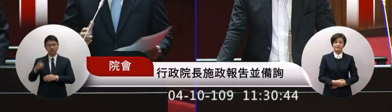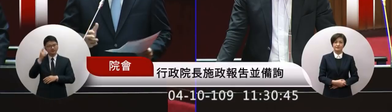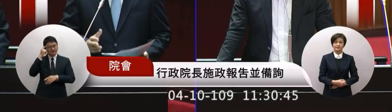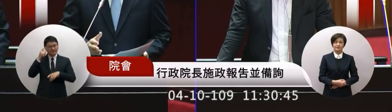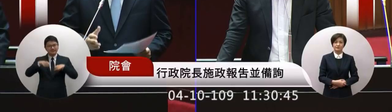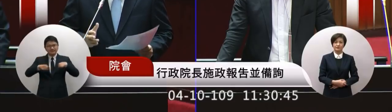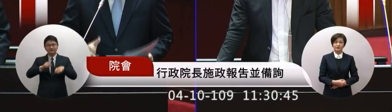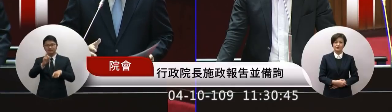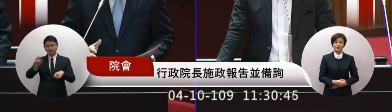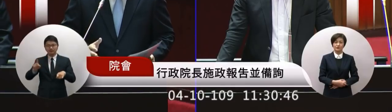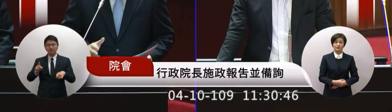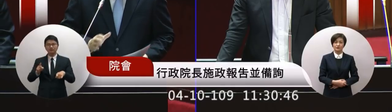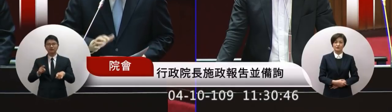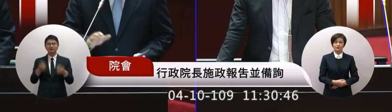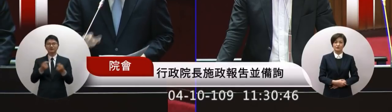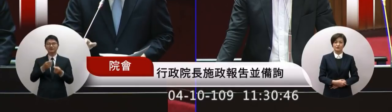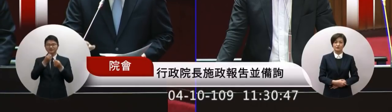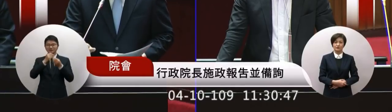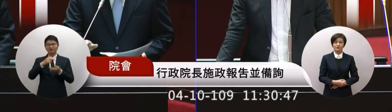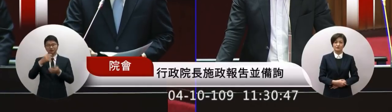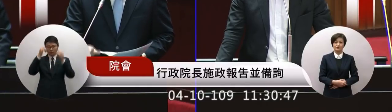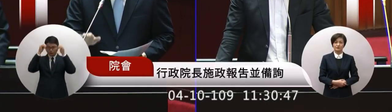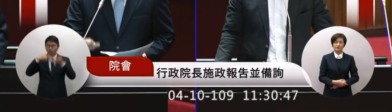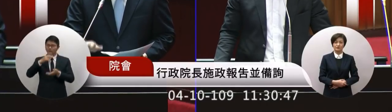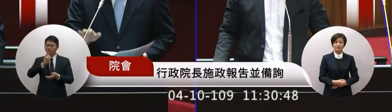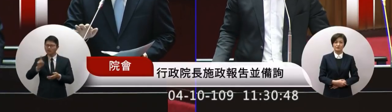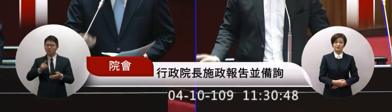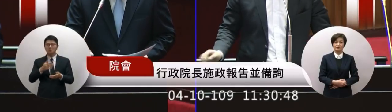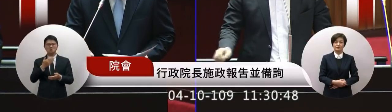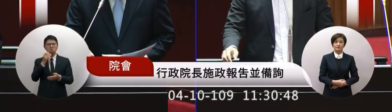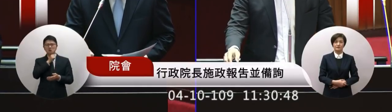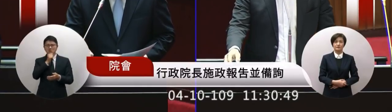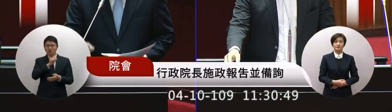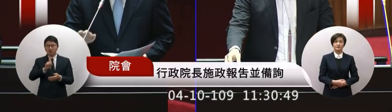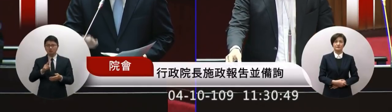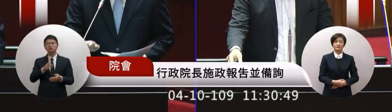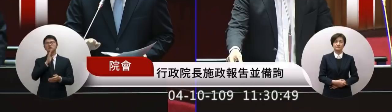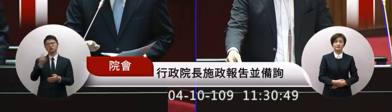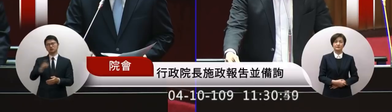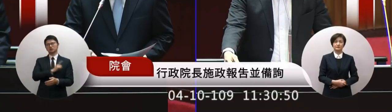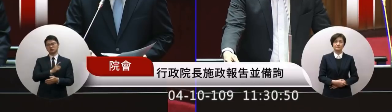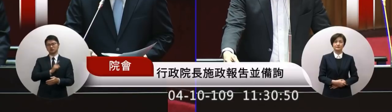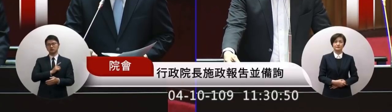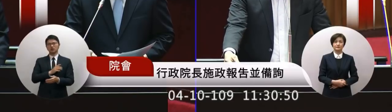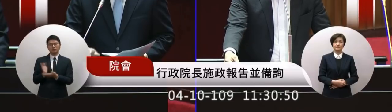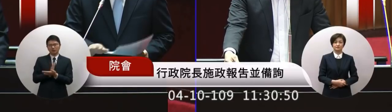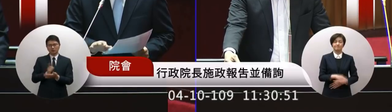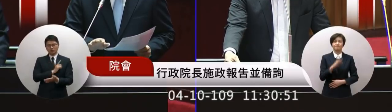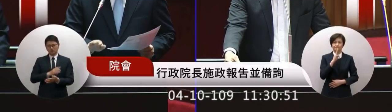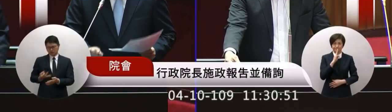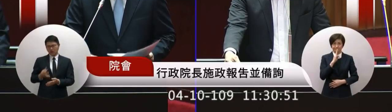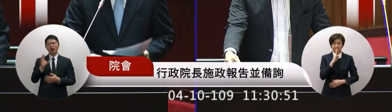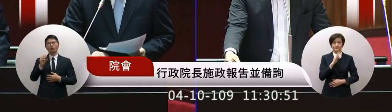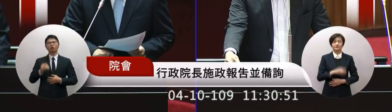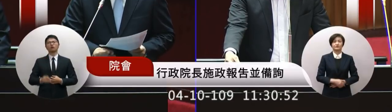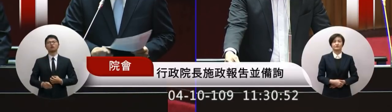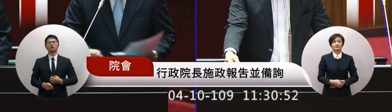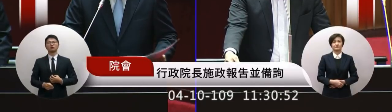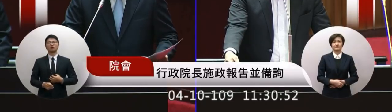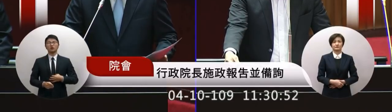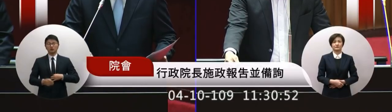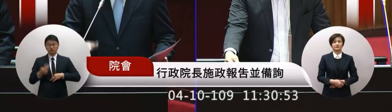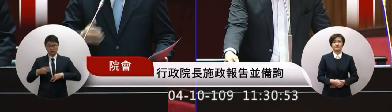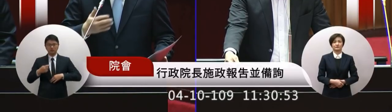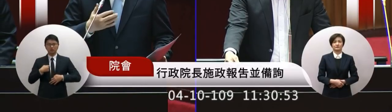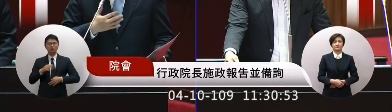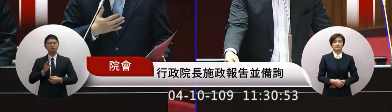餐啊是要牛肉面，即地方啊伊必须要评估伊的财政能力甲轻重缓急。 是。 所以阮有稍微甲分